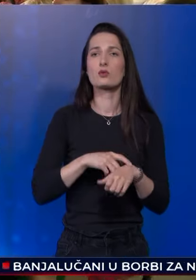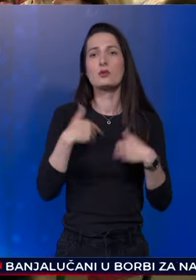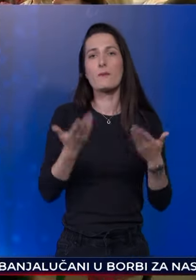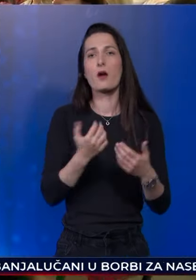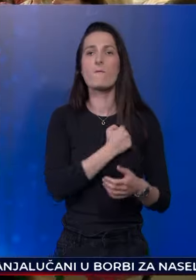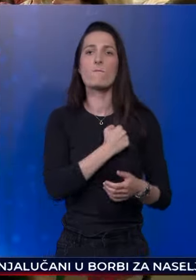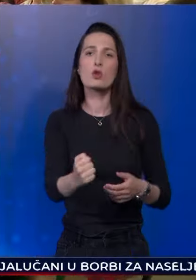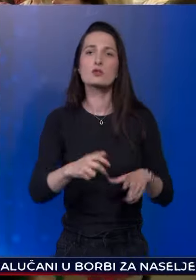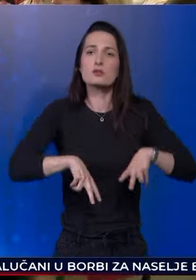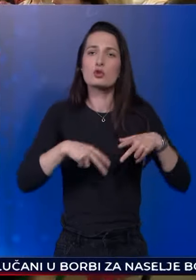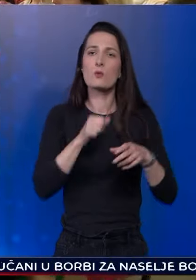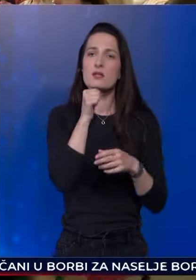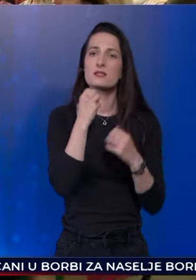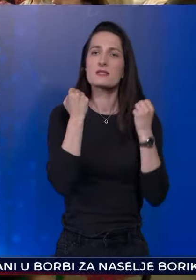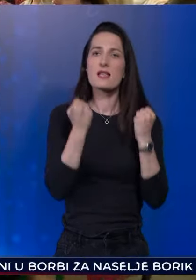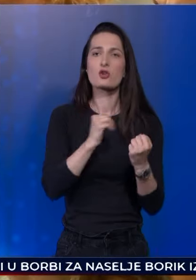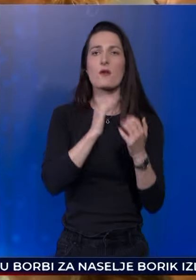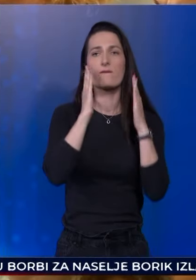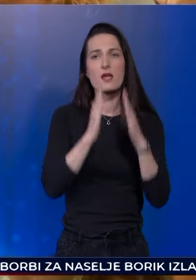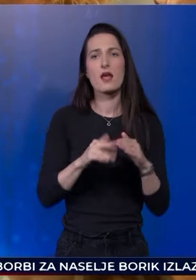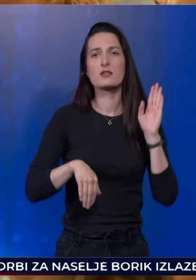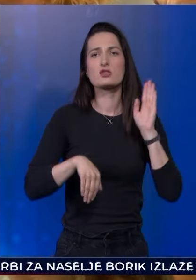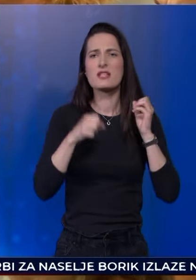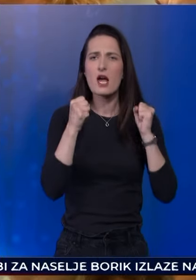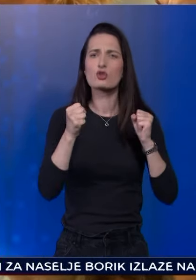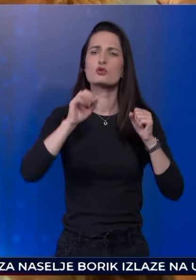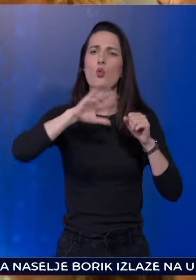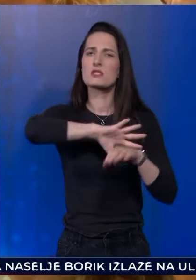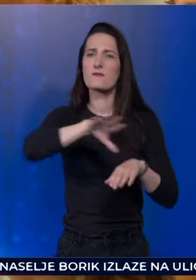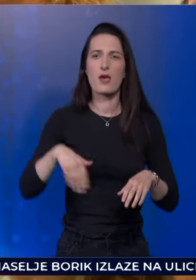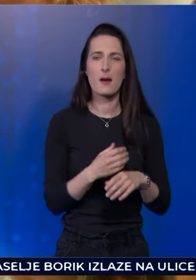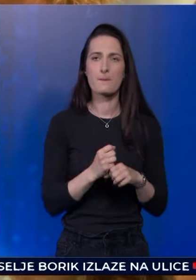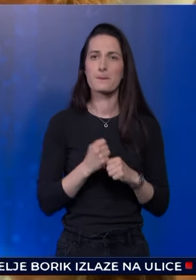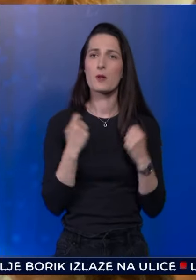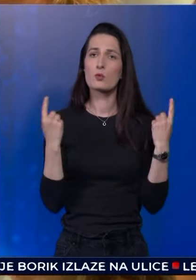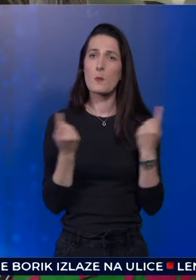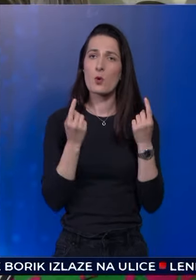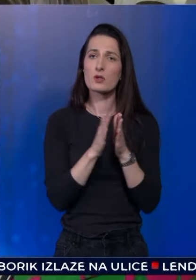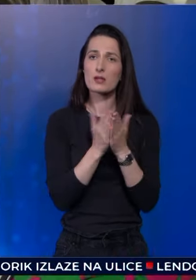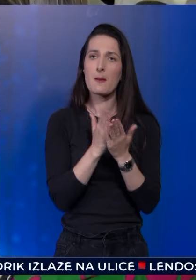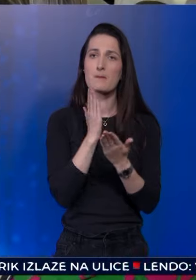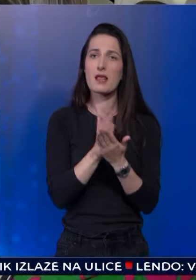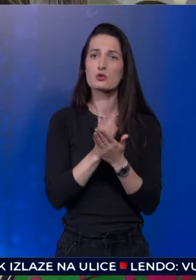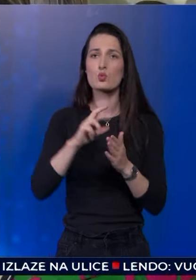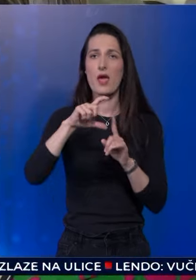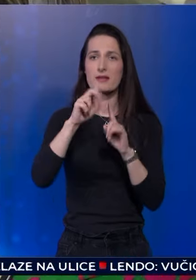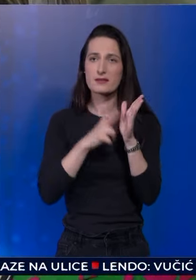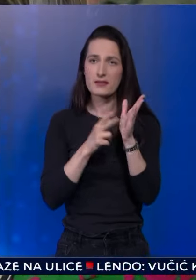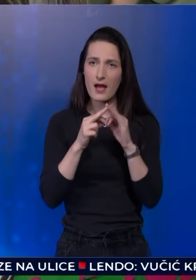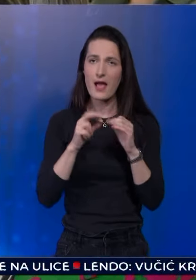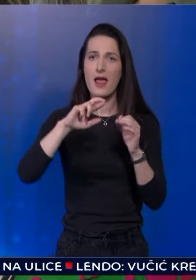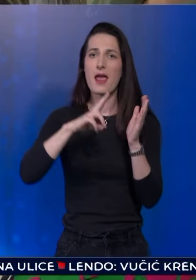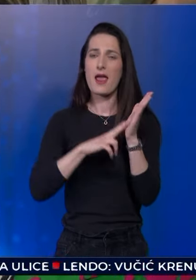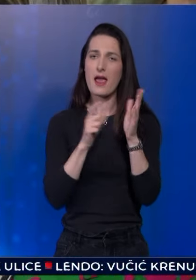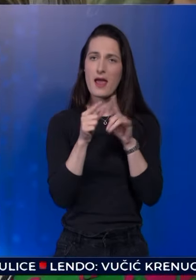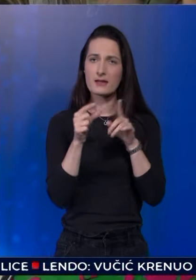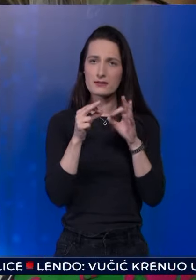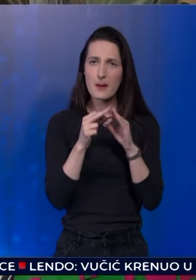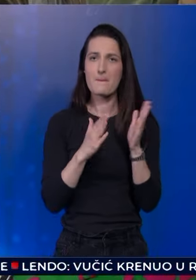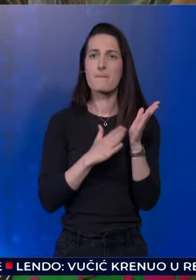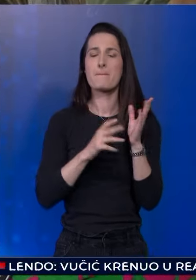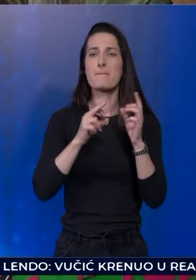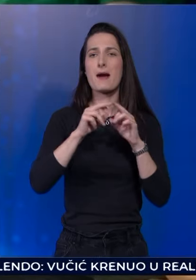Ipak volja za životom i snažna vjera jači su od svega. Promotorke knjige bili su Edina Kamenica,